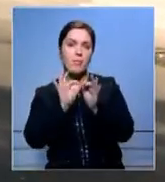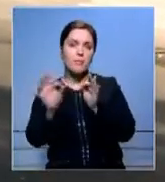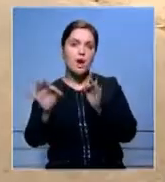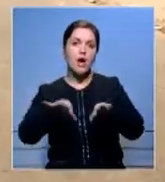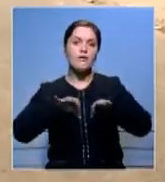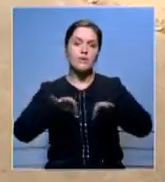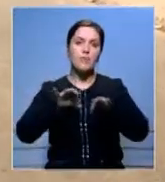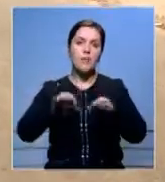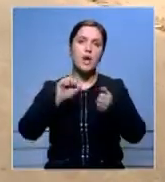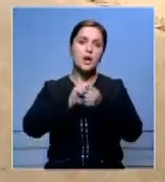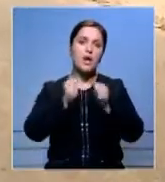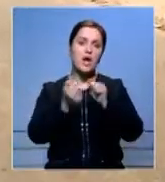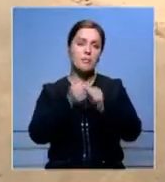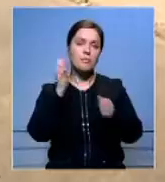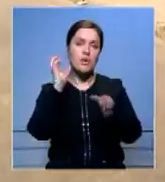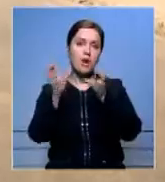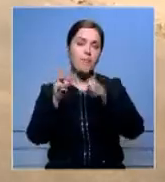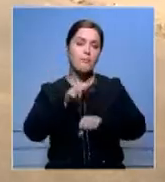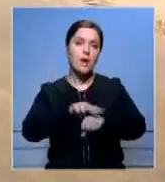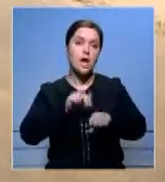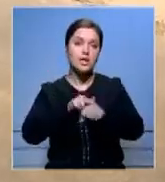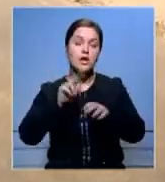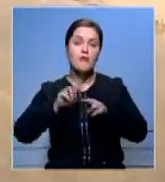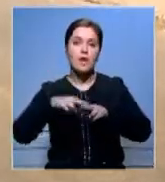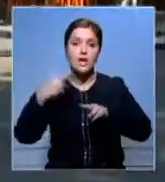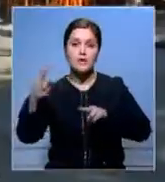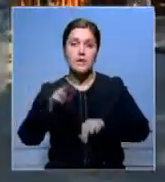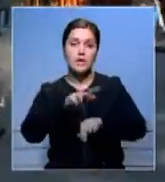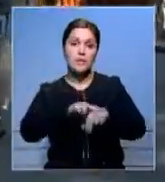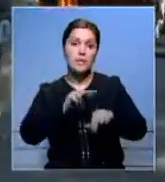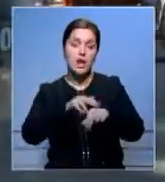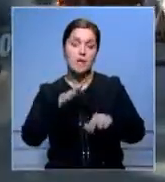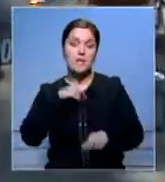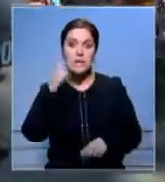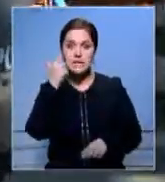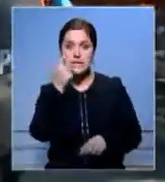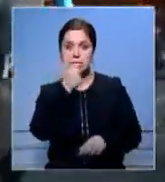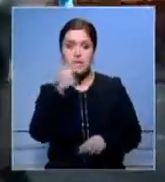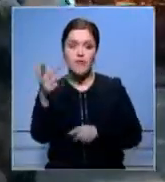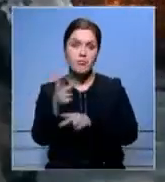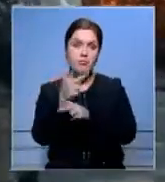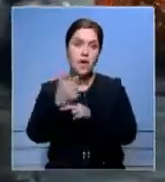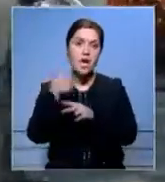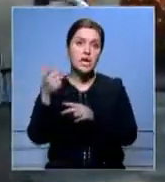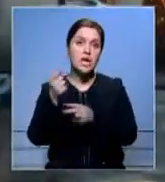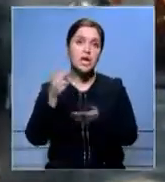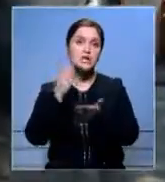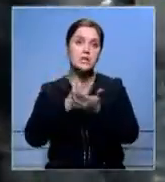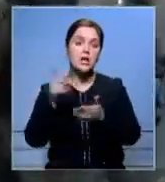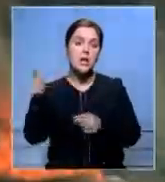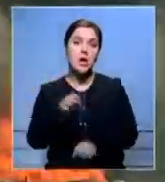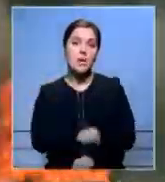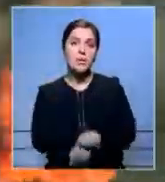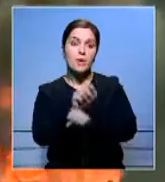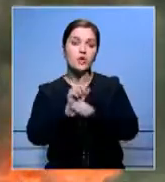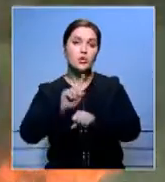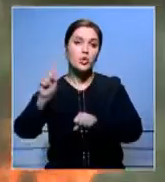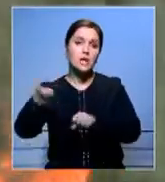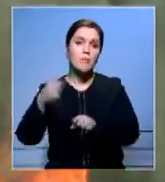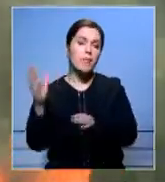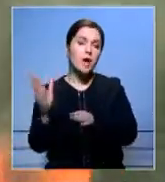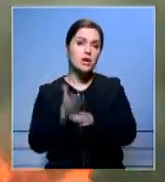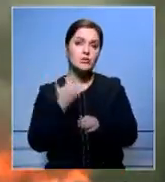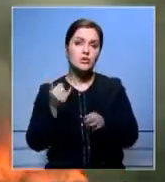поджигали автомобили, кидали камни в полицию. В ответ сотрудники правоохранительных органов применили слезоточивый газ. Протестующие также требуют